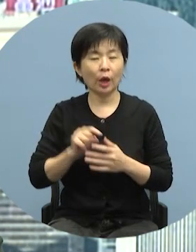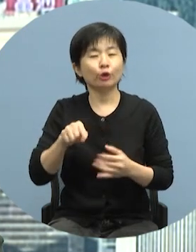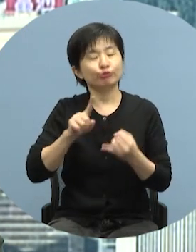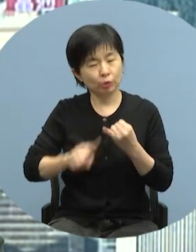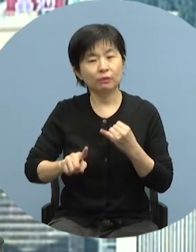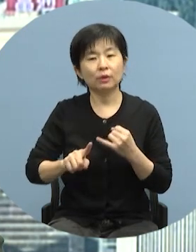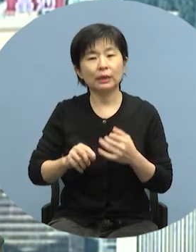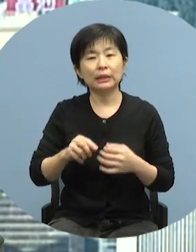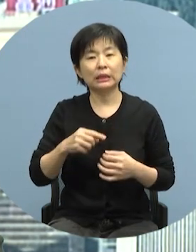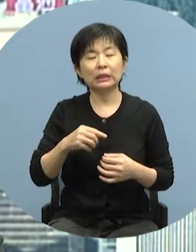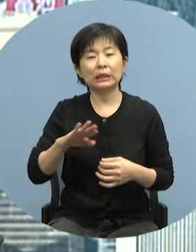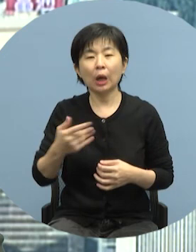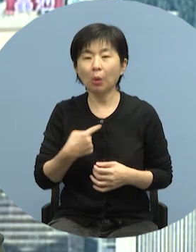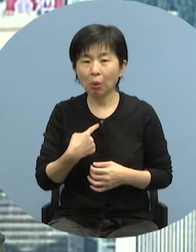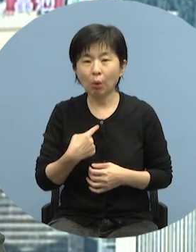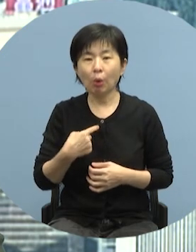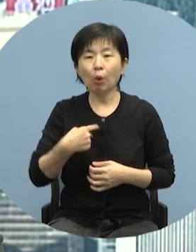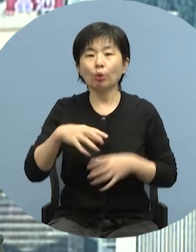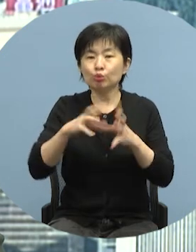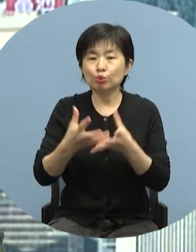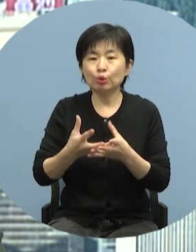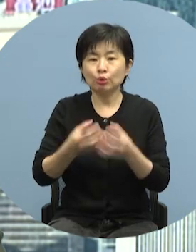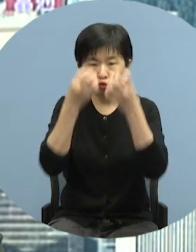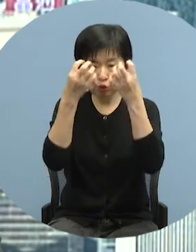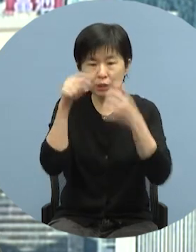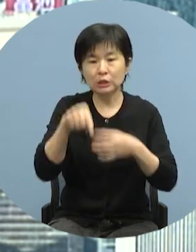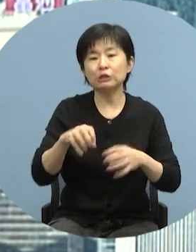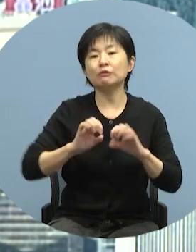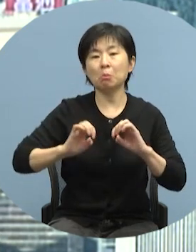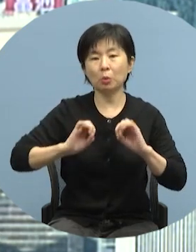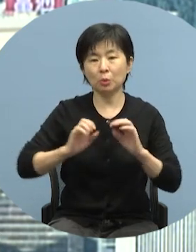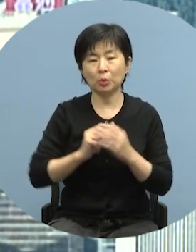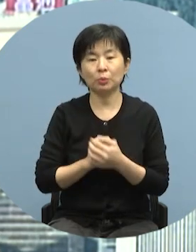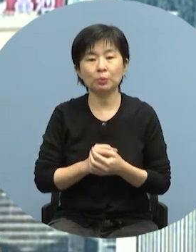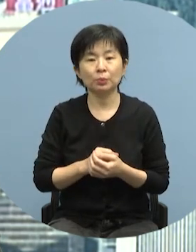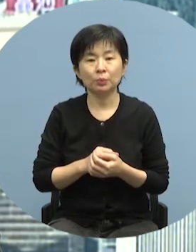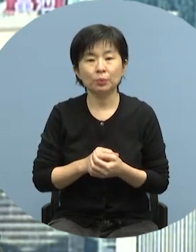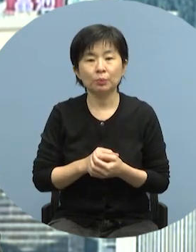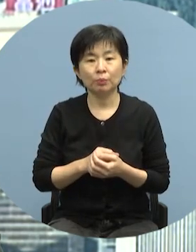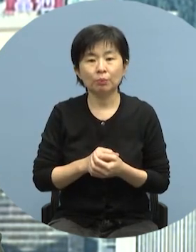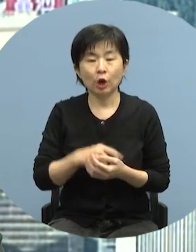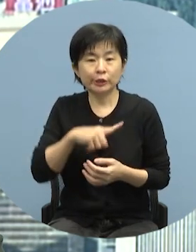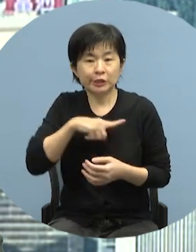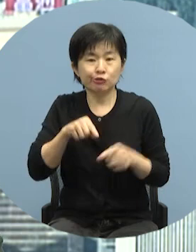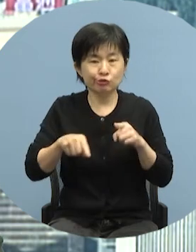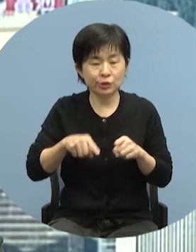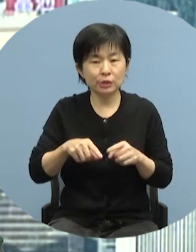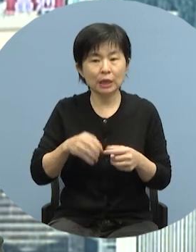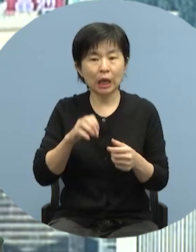施政報告，但係我同埋我團隊咧非常之重視呢一份嘅施政報告。我親自主持